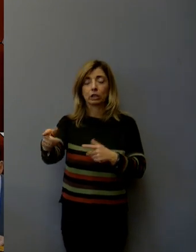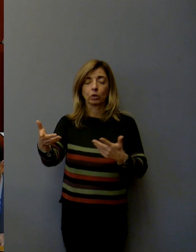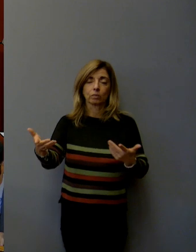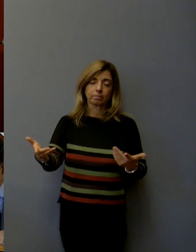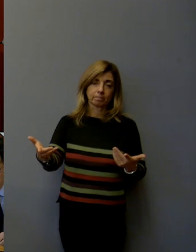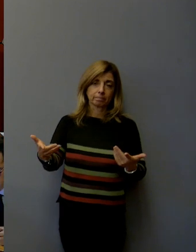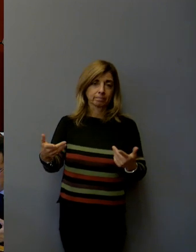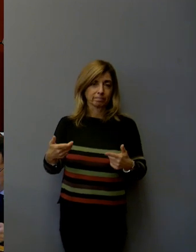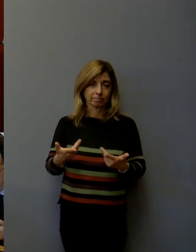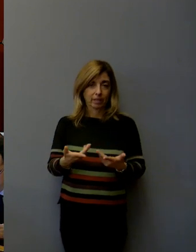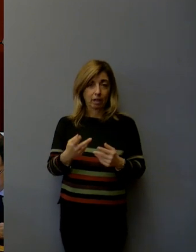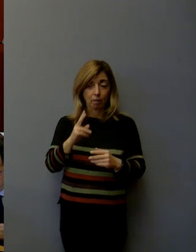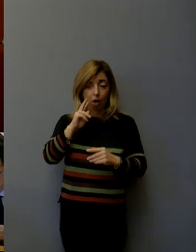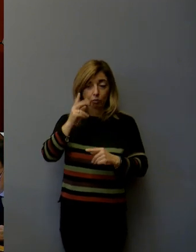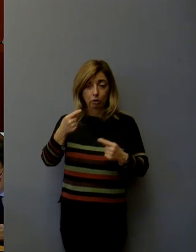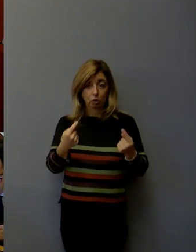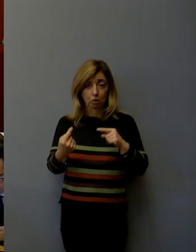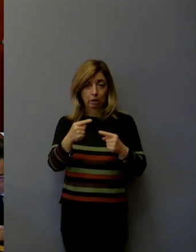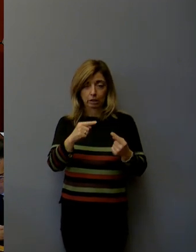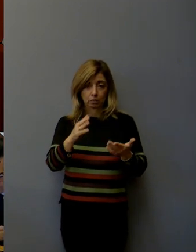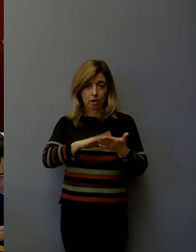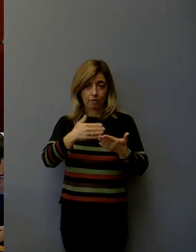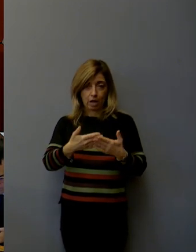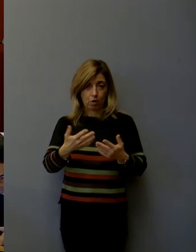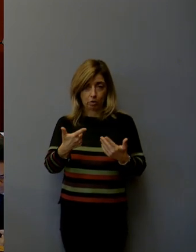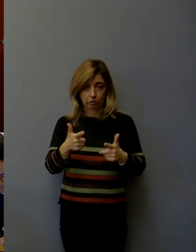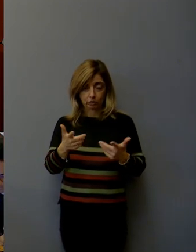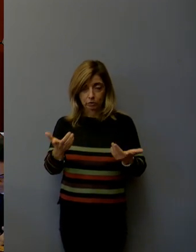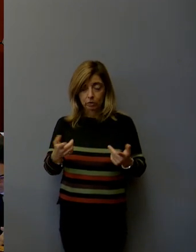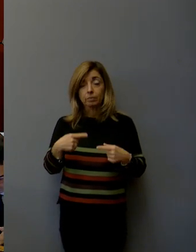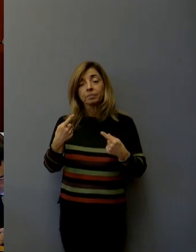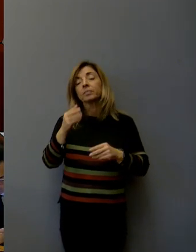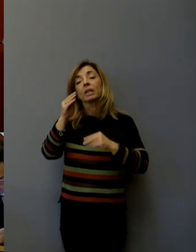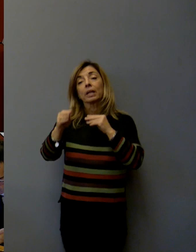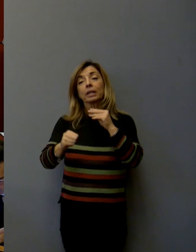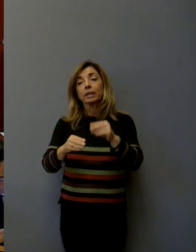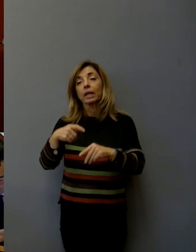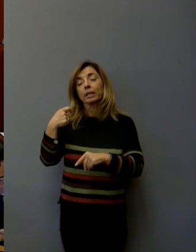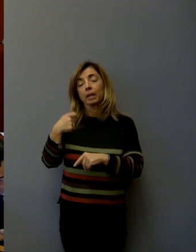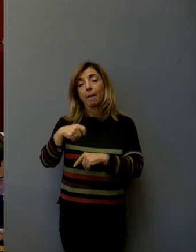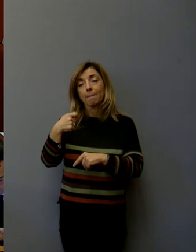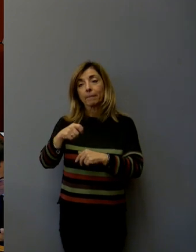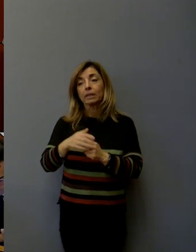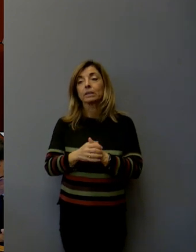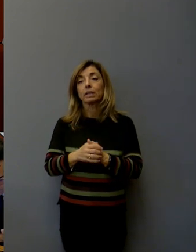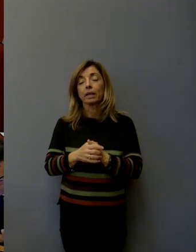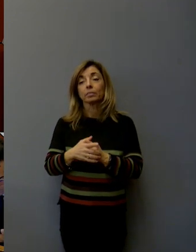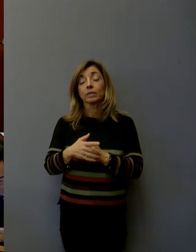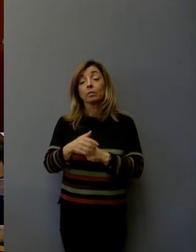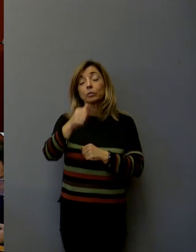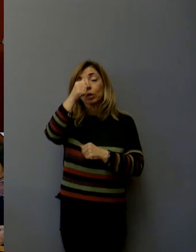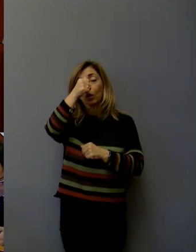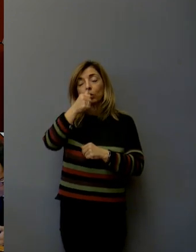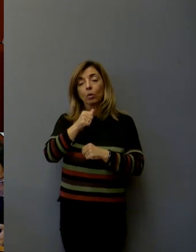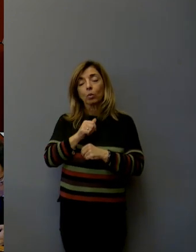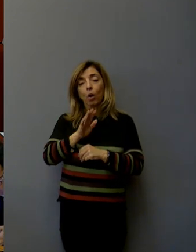quest'aula e quindi chiedo con grande forza alla presidenza di rivendicare a se il ruolo che compete